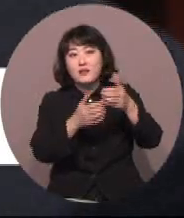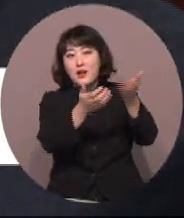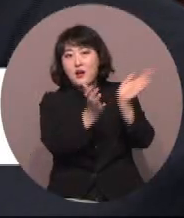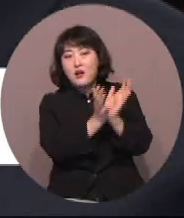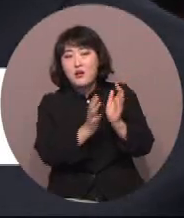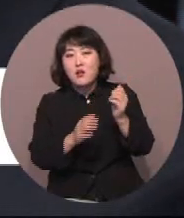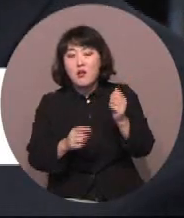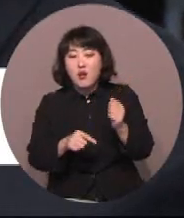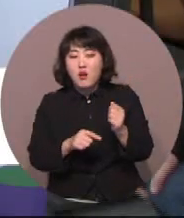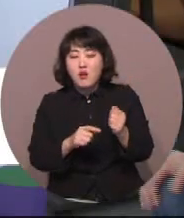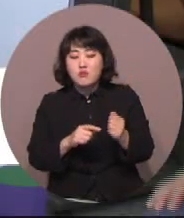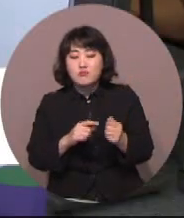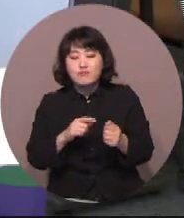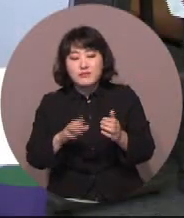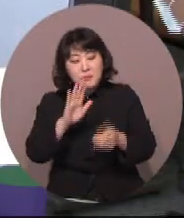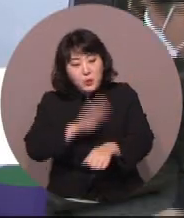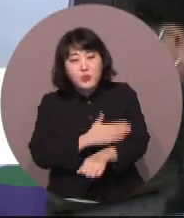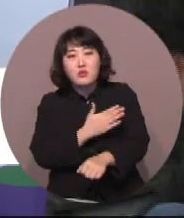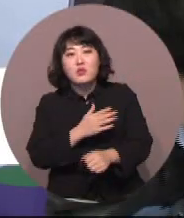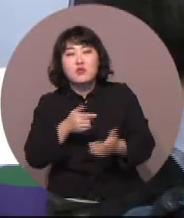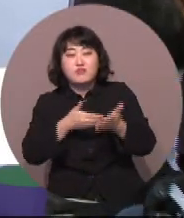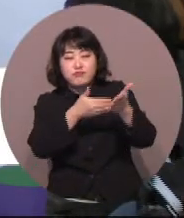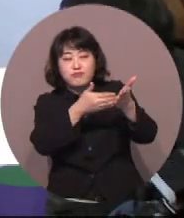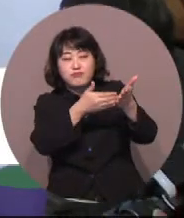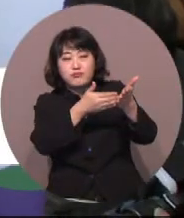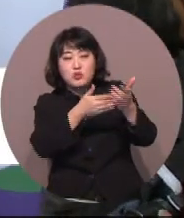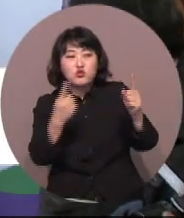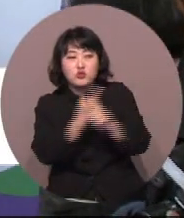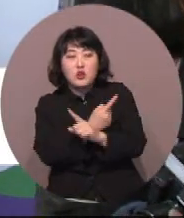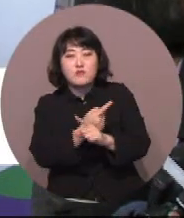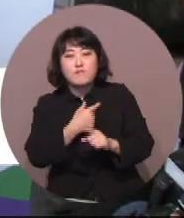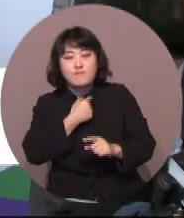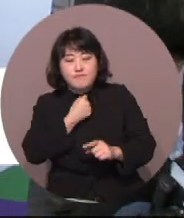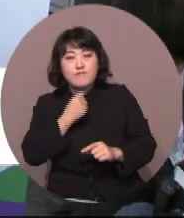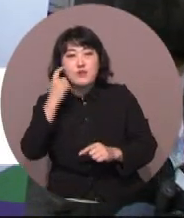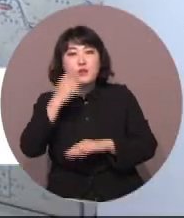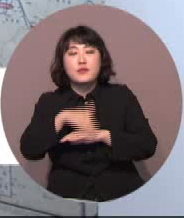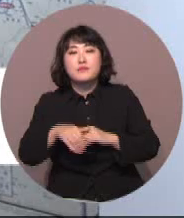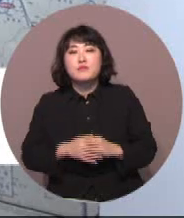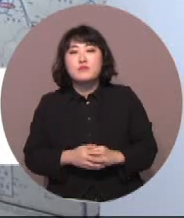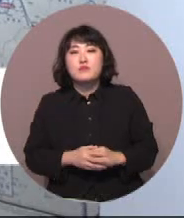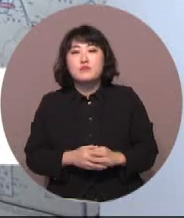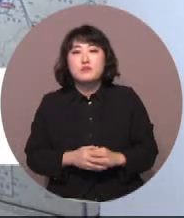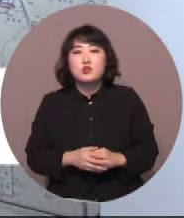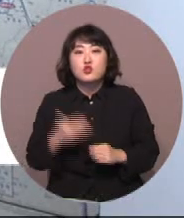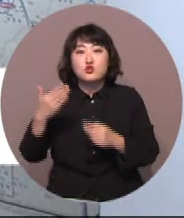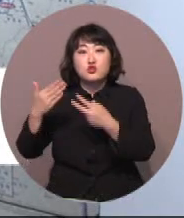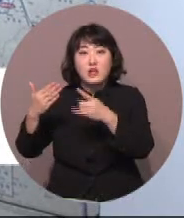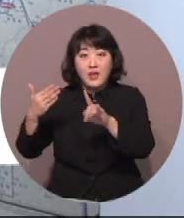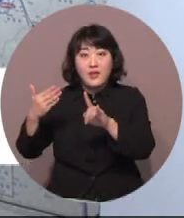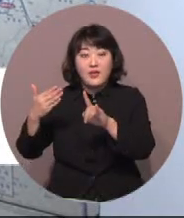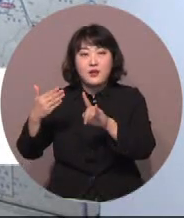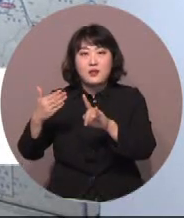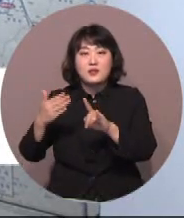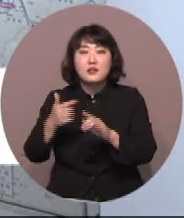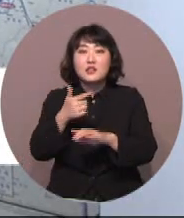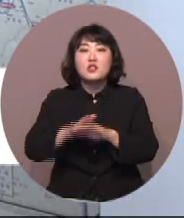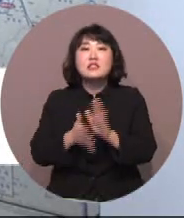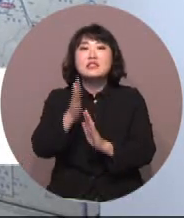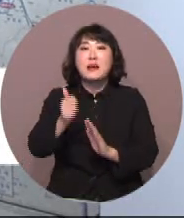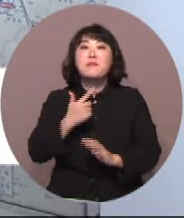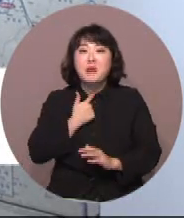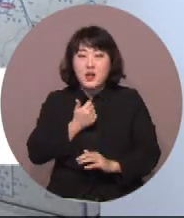부당함을 강하게 전달할 수정을 요청하겠다 고 밝혔습니다 제 구들 대전 시장을 지낸 박 전 시장은 지난